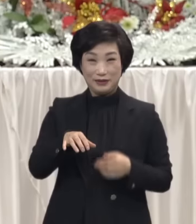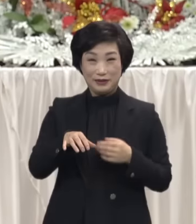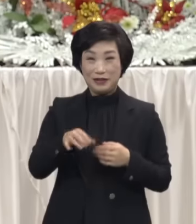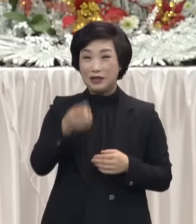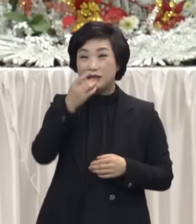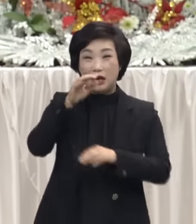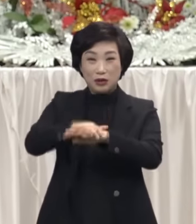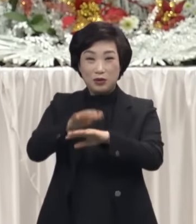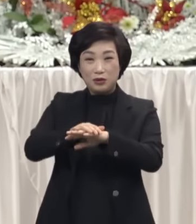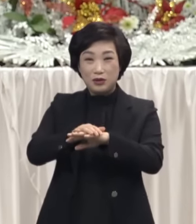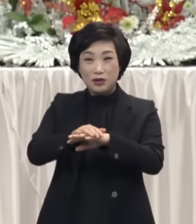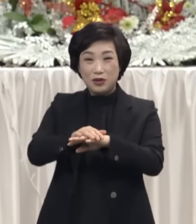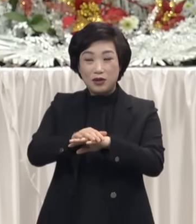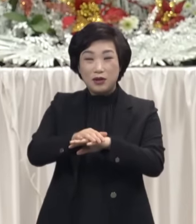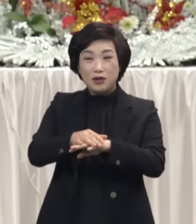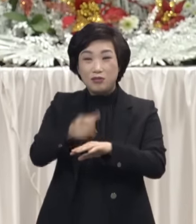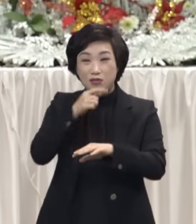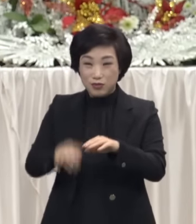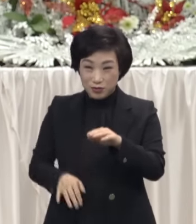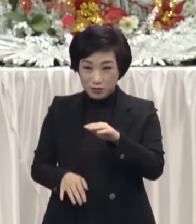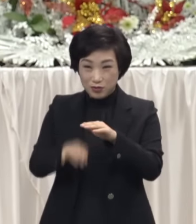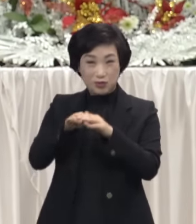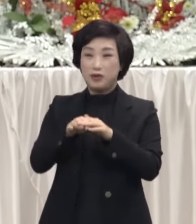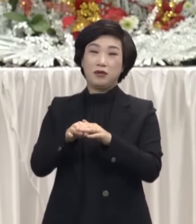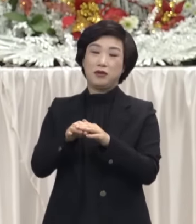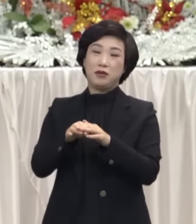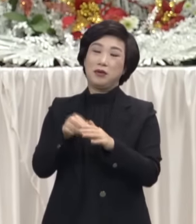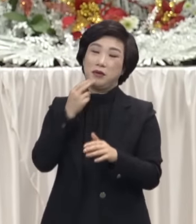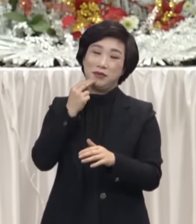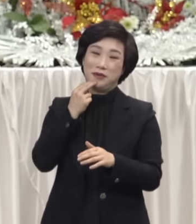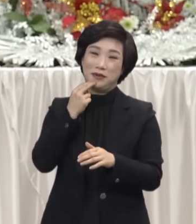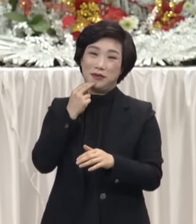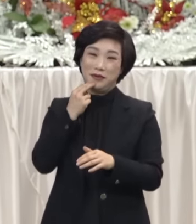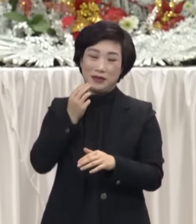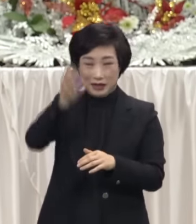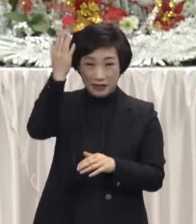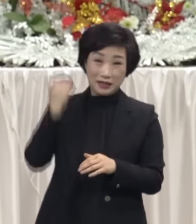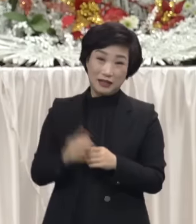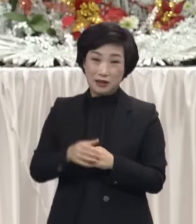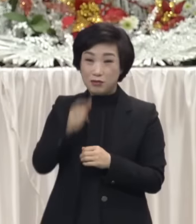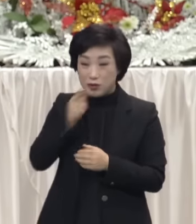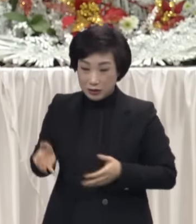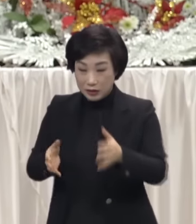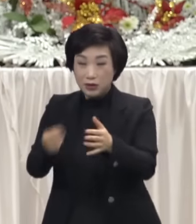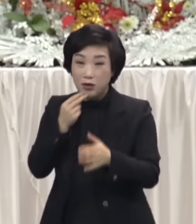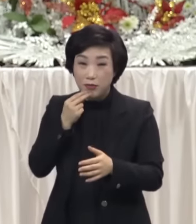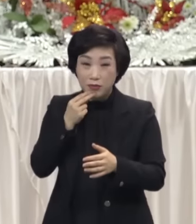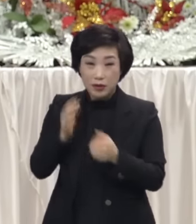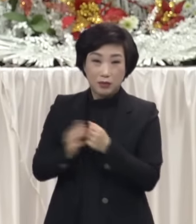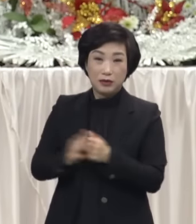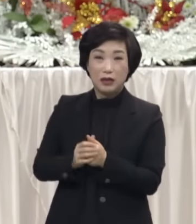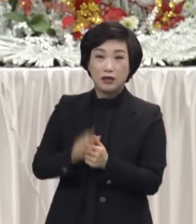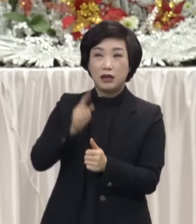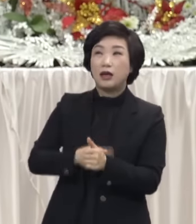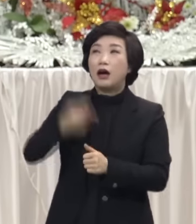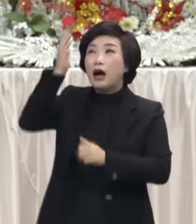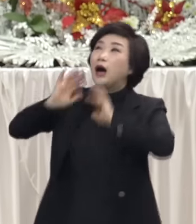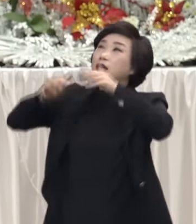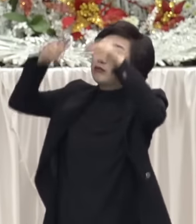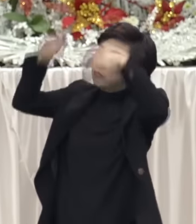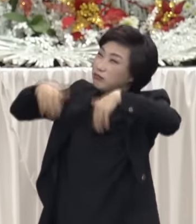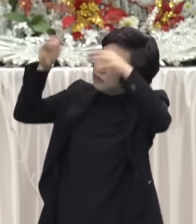논에 수리시설이 없어요. 물이 오가는 길이 없어요. 그래서 하늘에서 비가 와야만